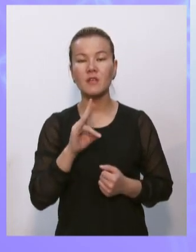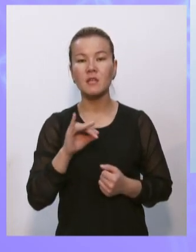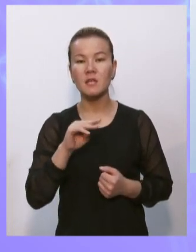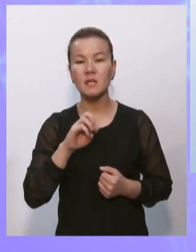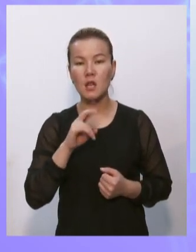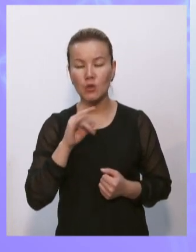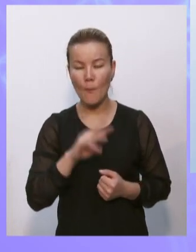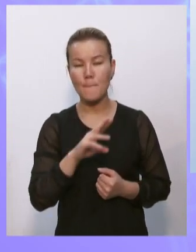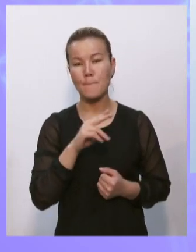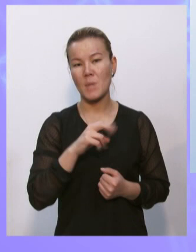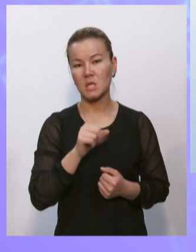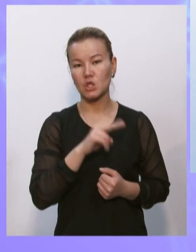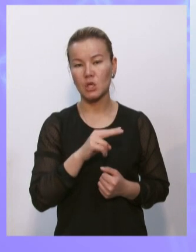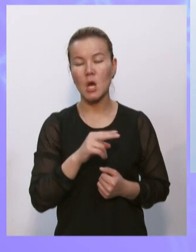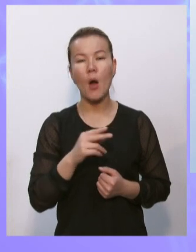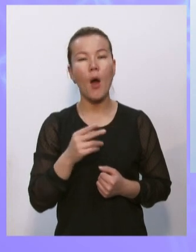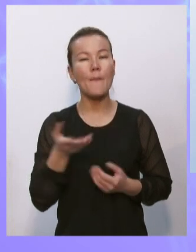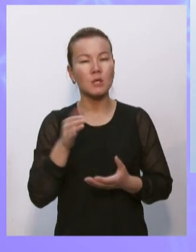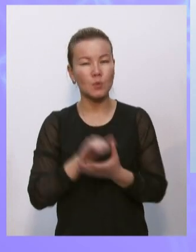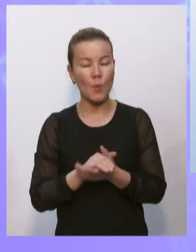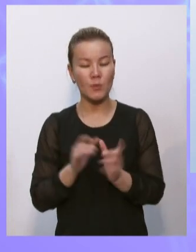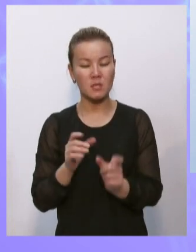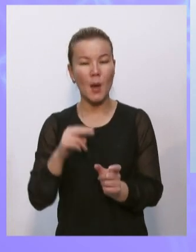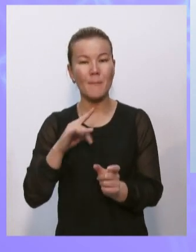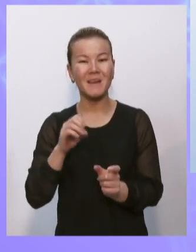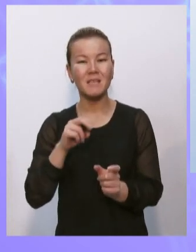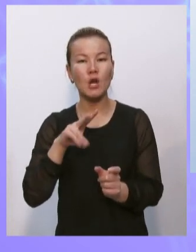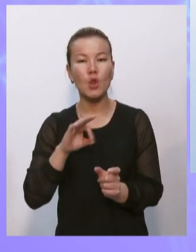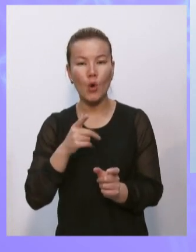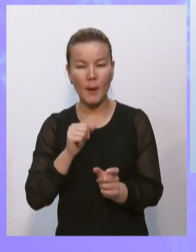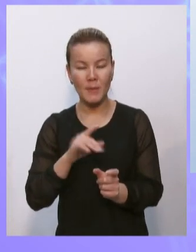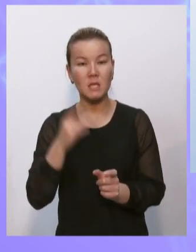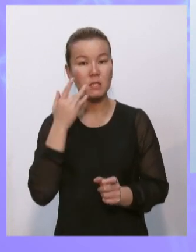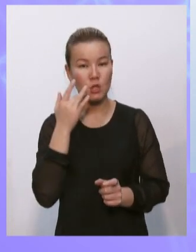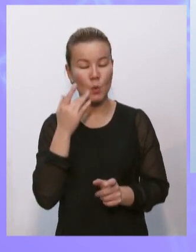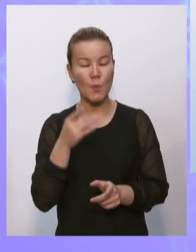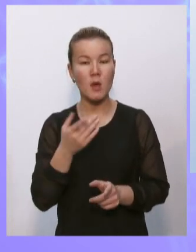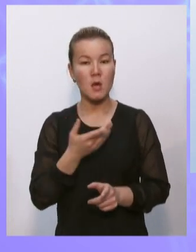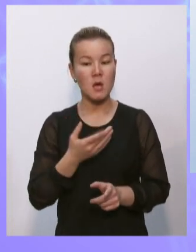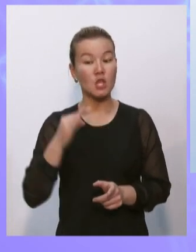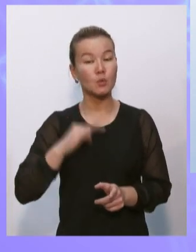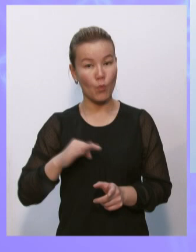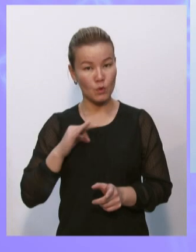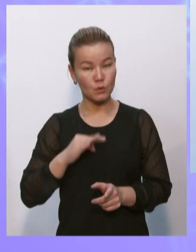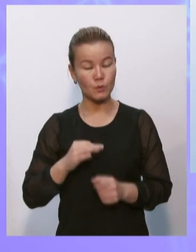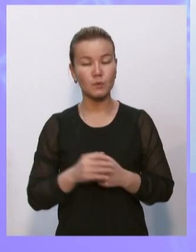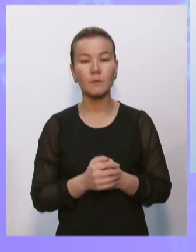винительном падеже. Познакомимся с предлогами, с которыми они